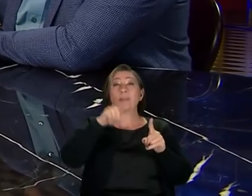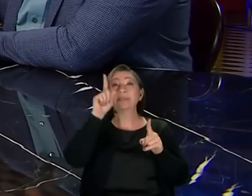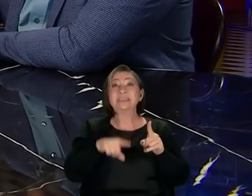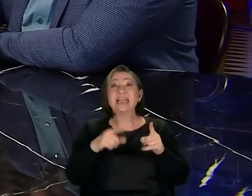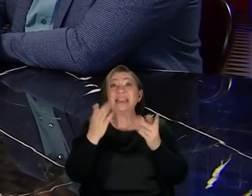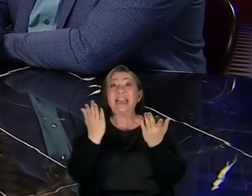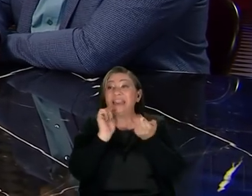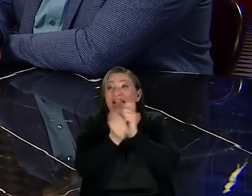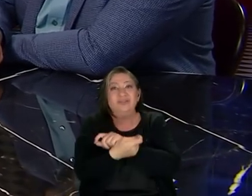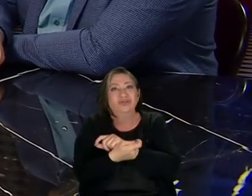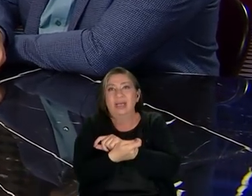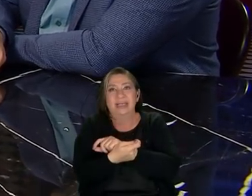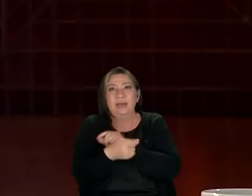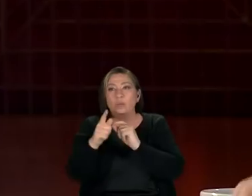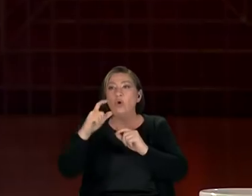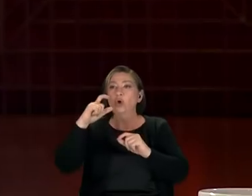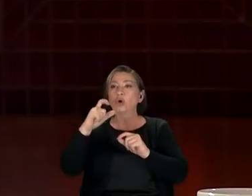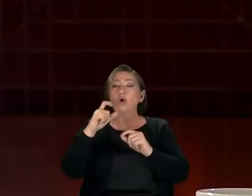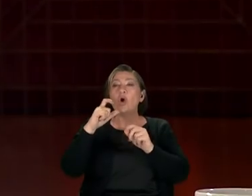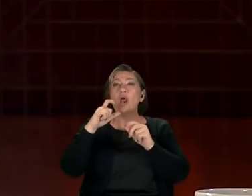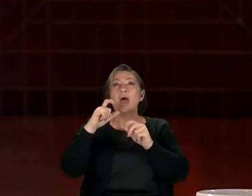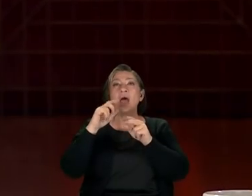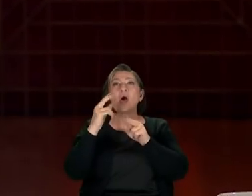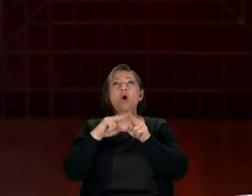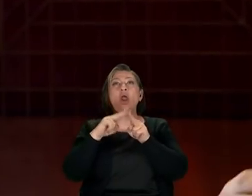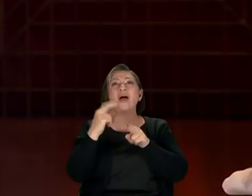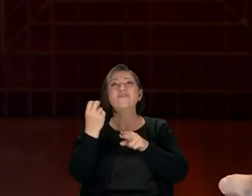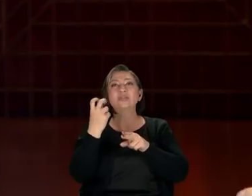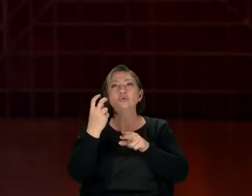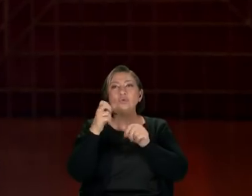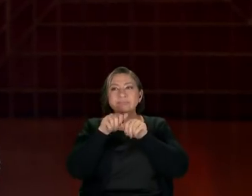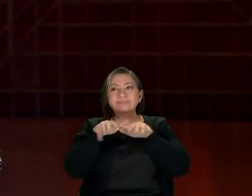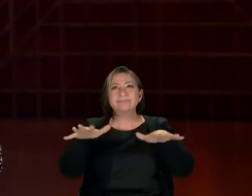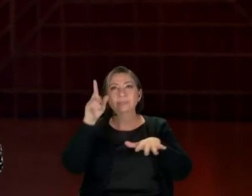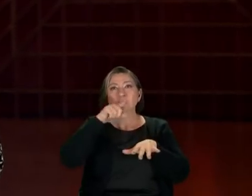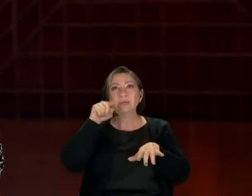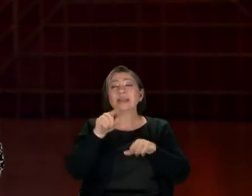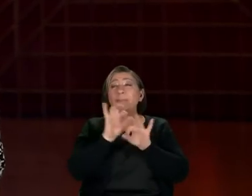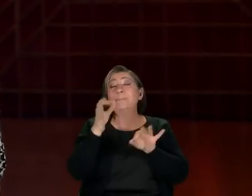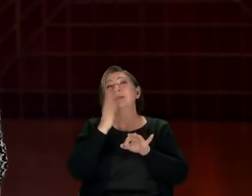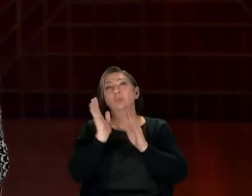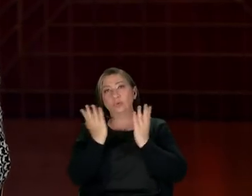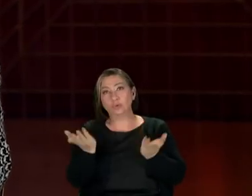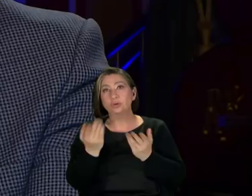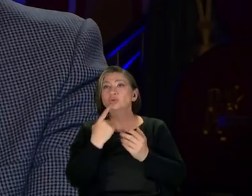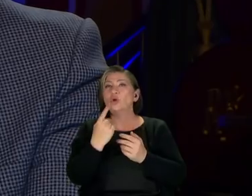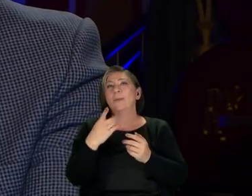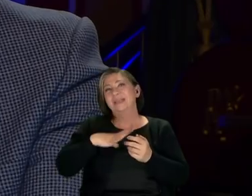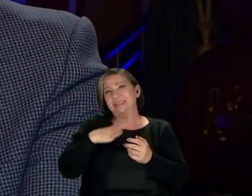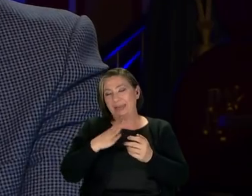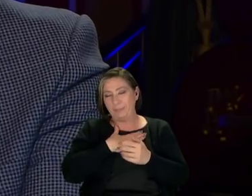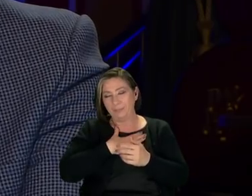gündemimizde ne değişecek bu korona, dünya çapındaki korona salgını yüzünden? Bunu tam bilemiyoruz. Bu yüzden belirtme gereği